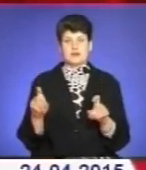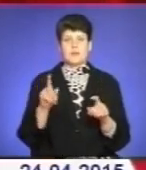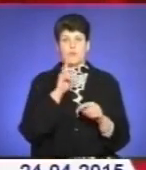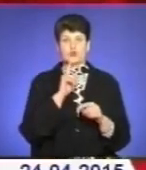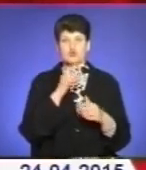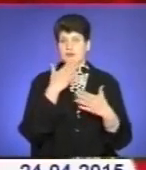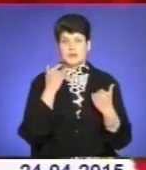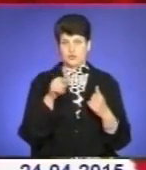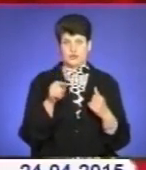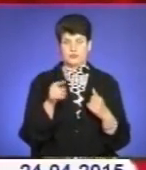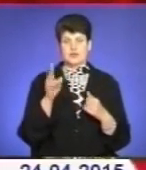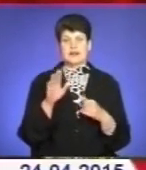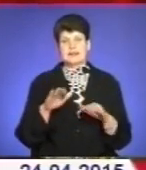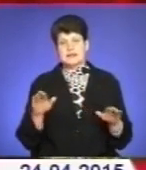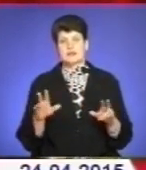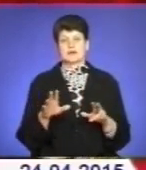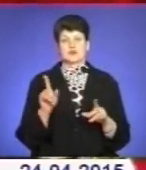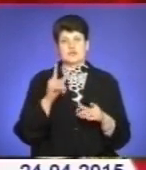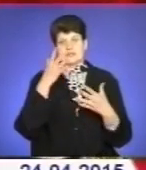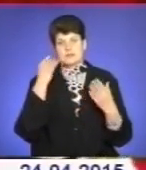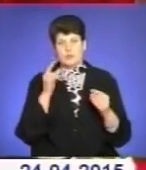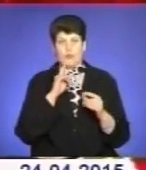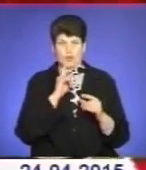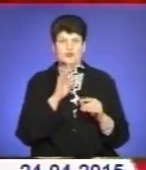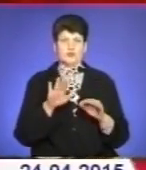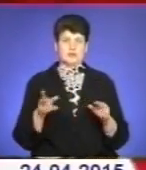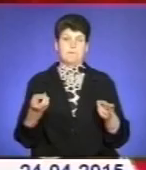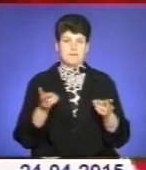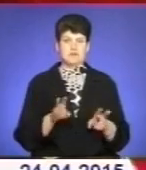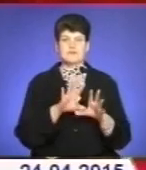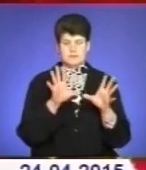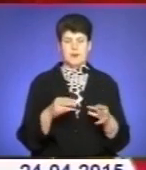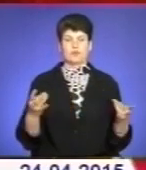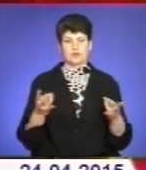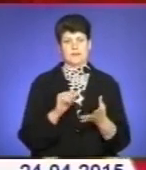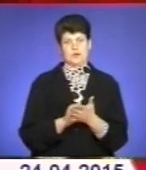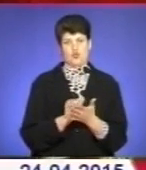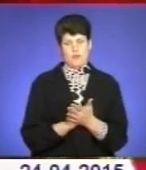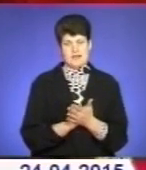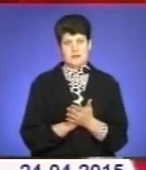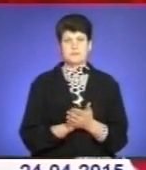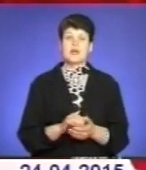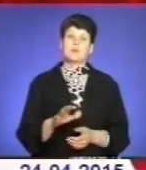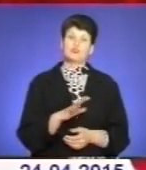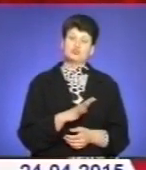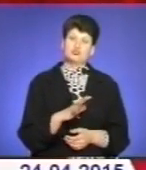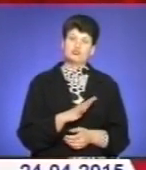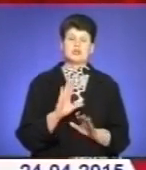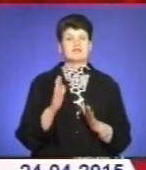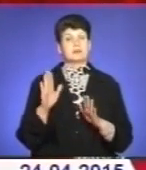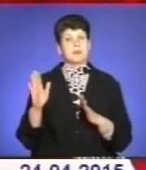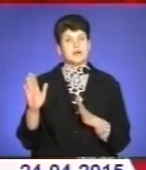щось забули, бо зазвичай таке буває. Поки що діти прийшли з усіма потрібними документами. Але були такі випадки,